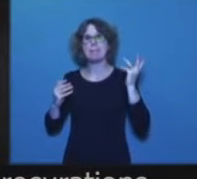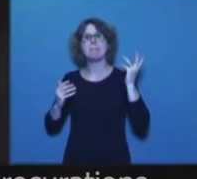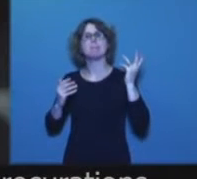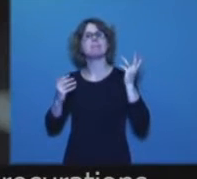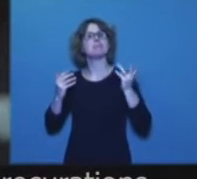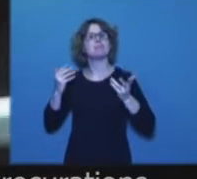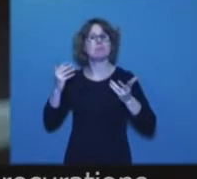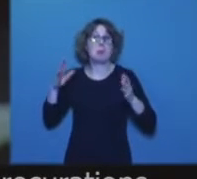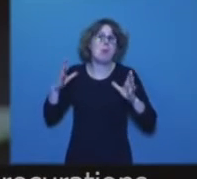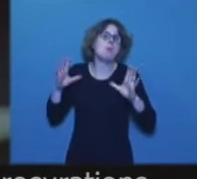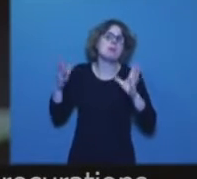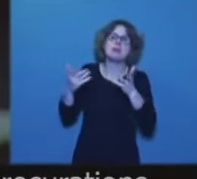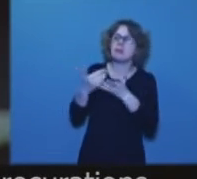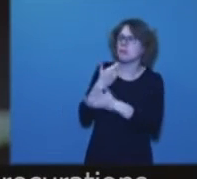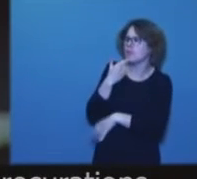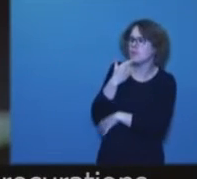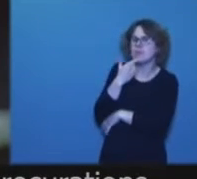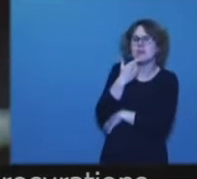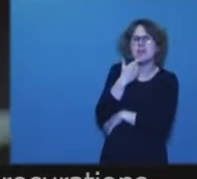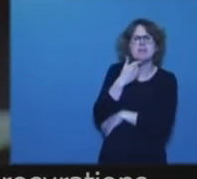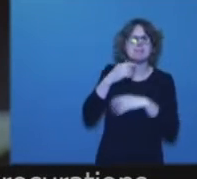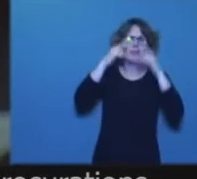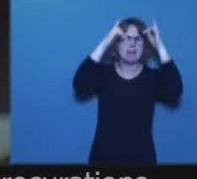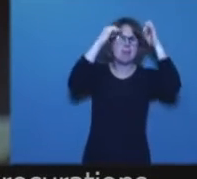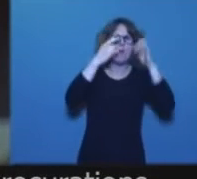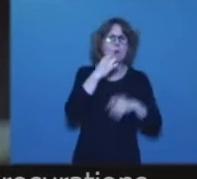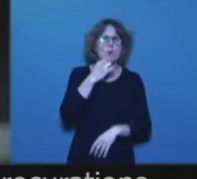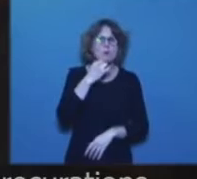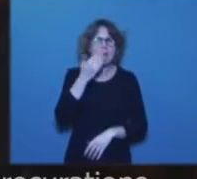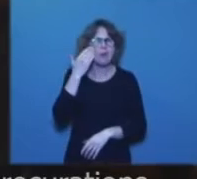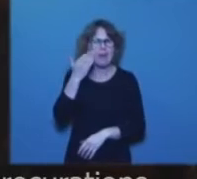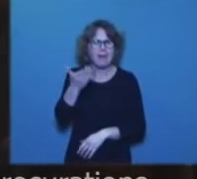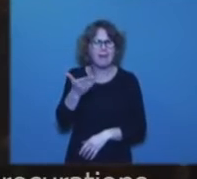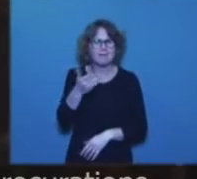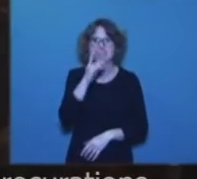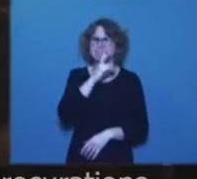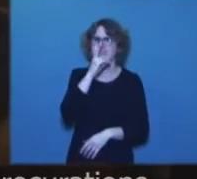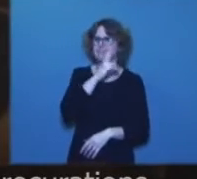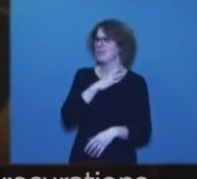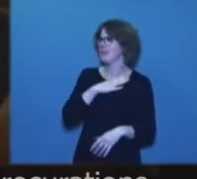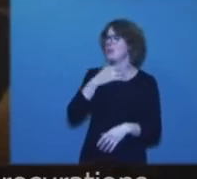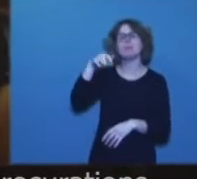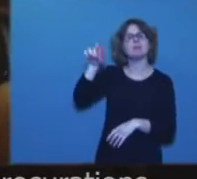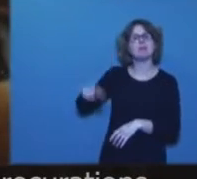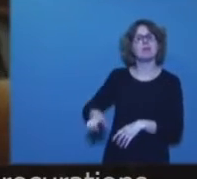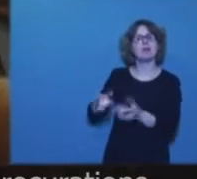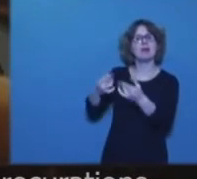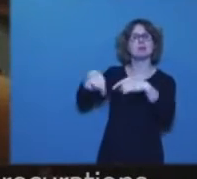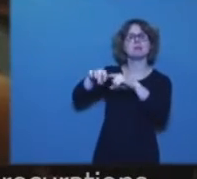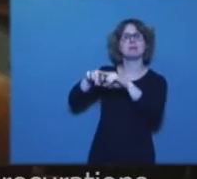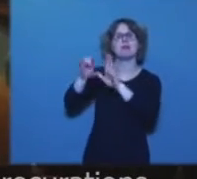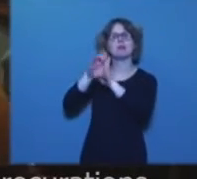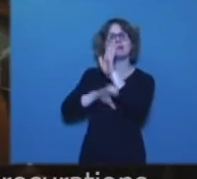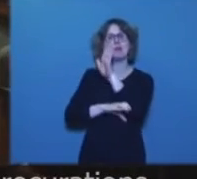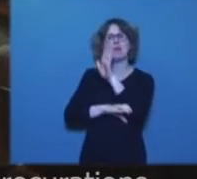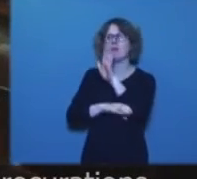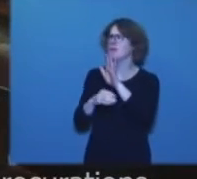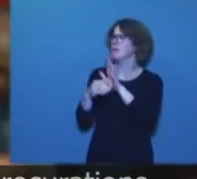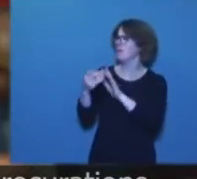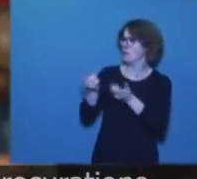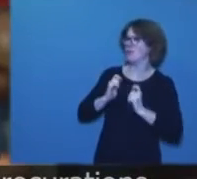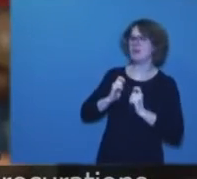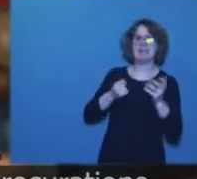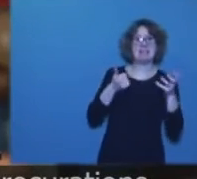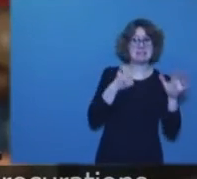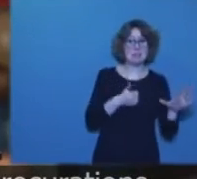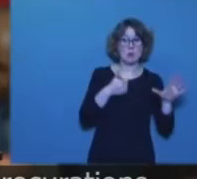sais pas pourquoi ils ont fait de moi le diable rouge. J'avais pas vu ce truc, moi j'avais pas pensé. Il y a un gars qui plaisante au Conseil constitutionnel. Il me met 666